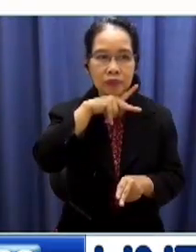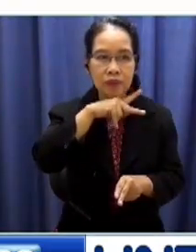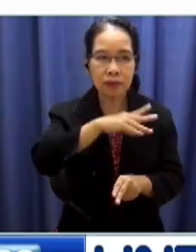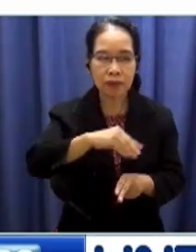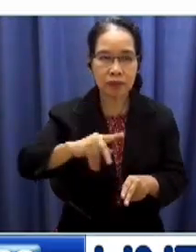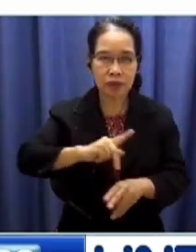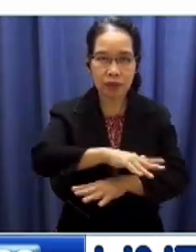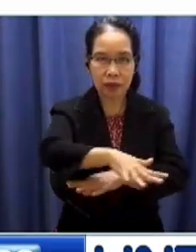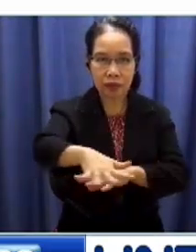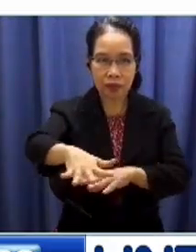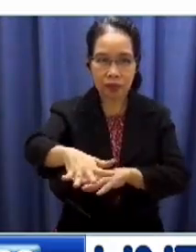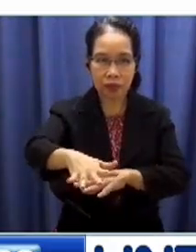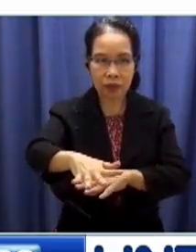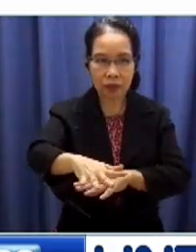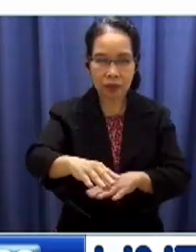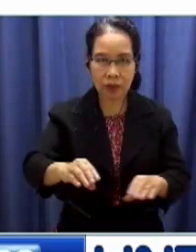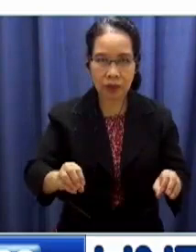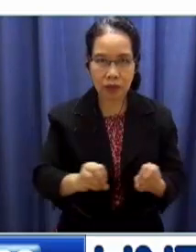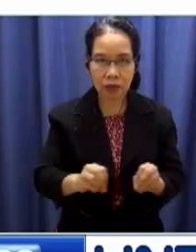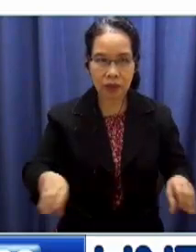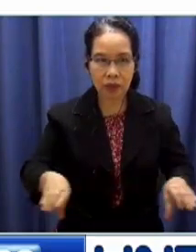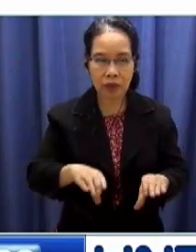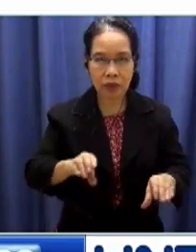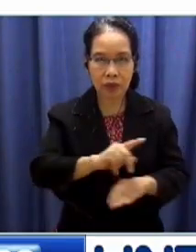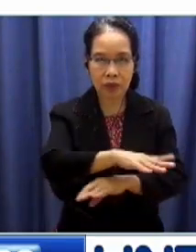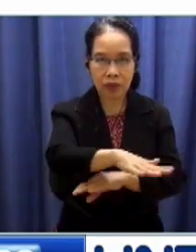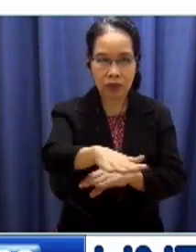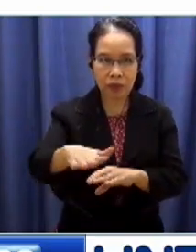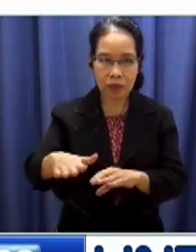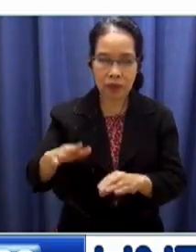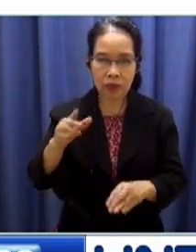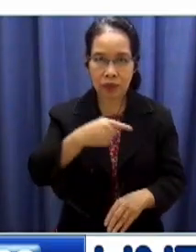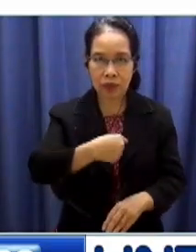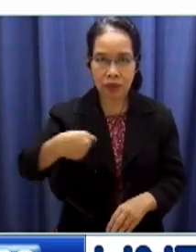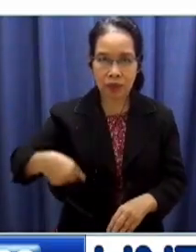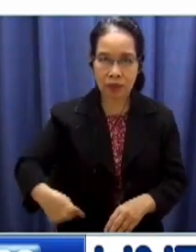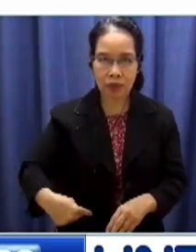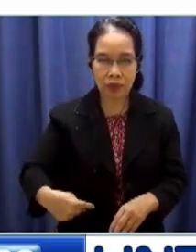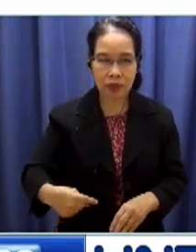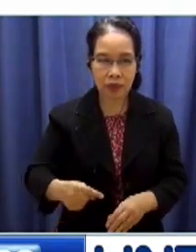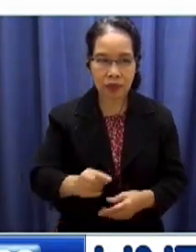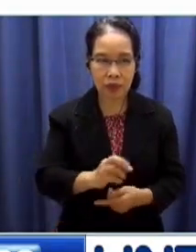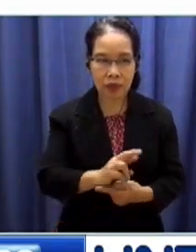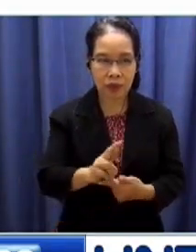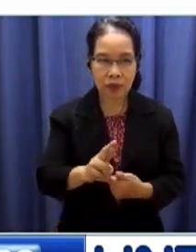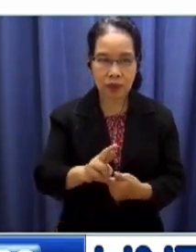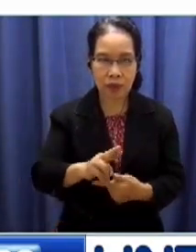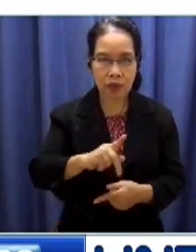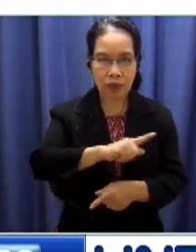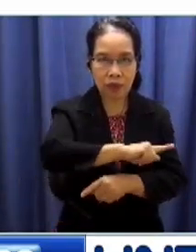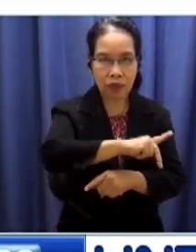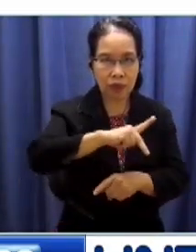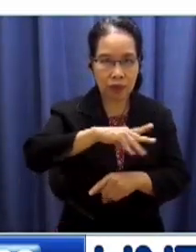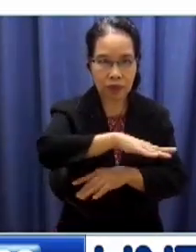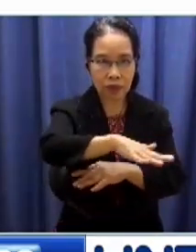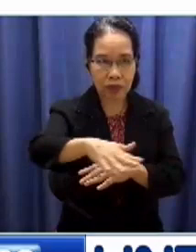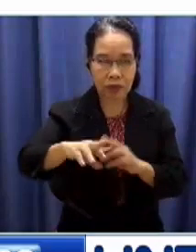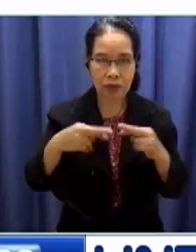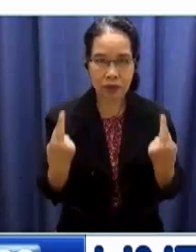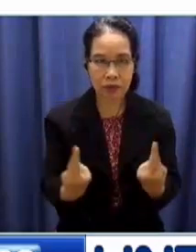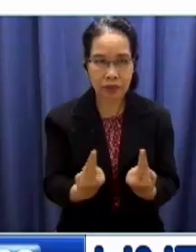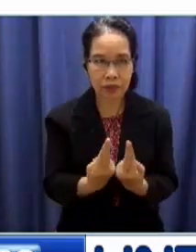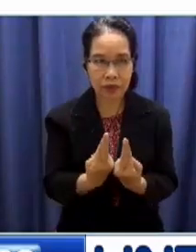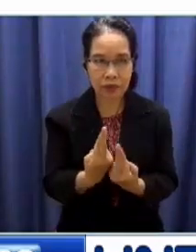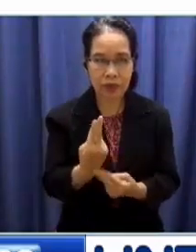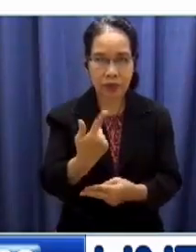na epidemya sa China o pandemya na related po dito sa G4 po na to. Sinasabi